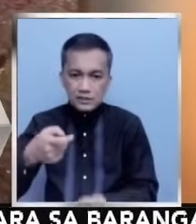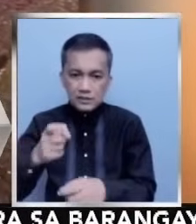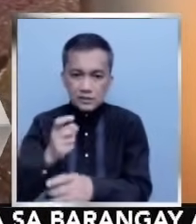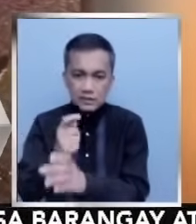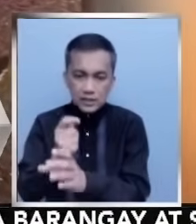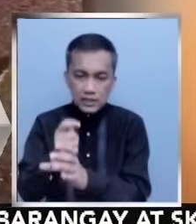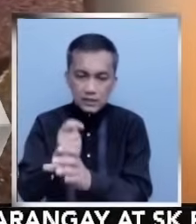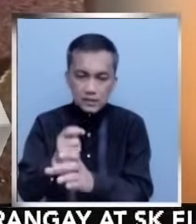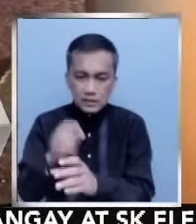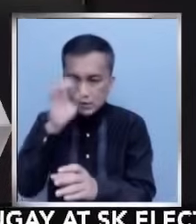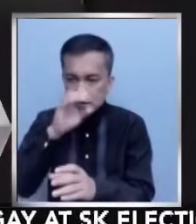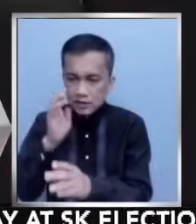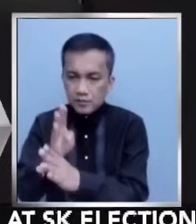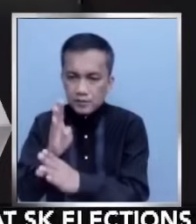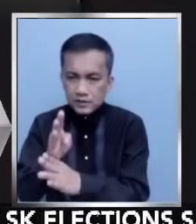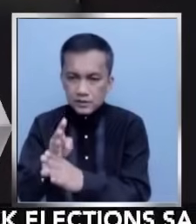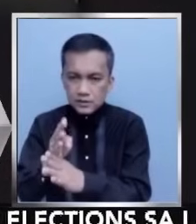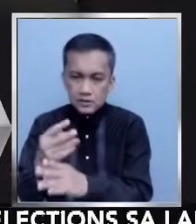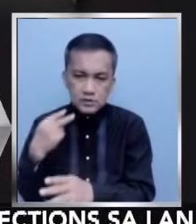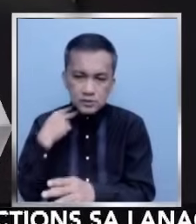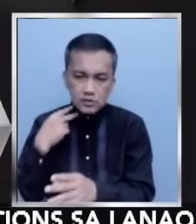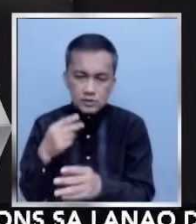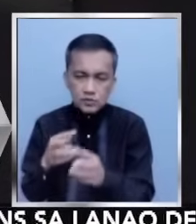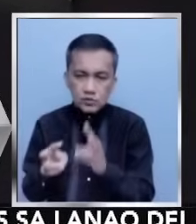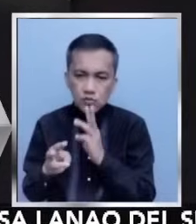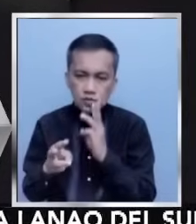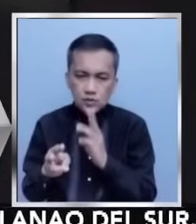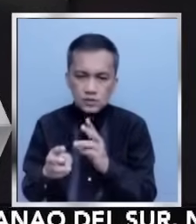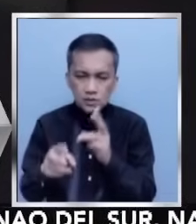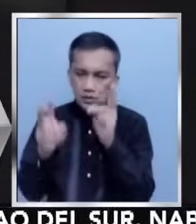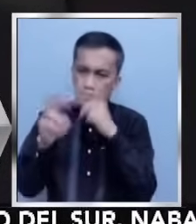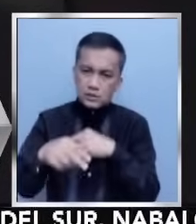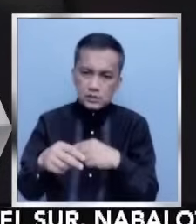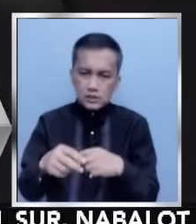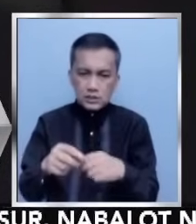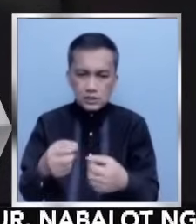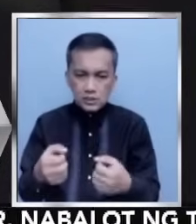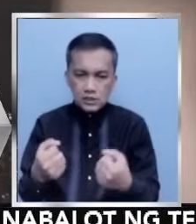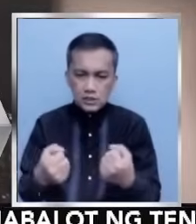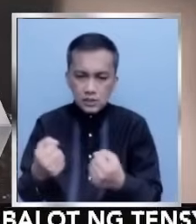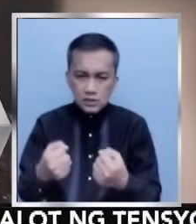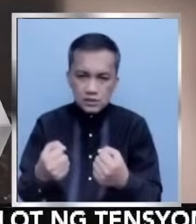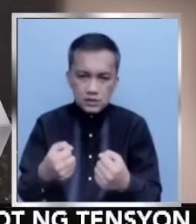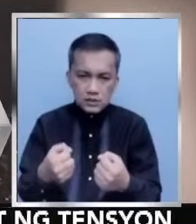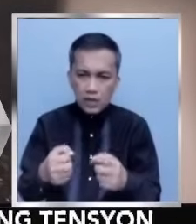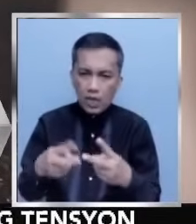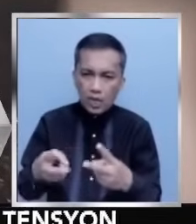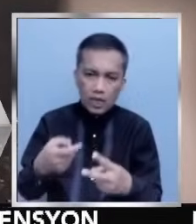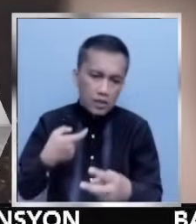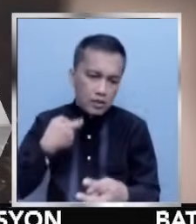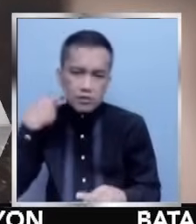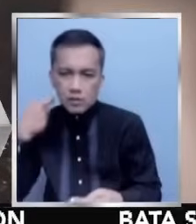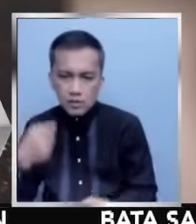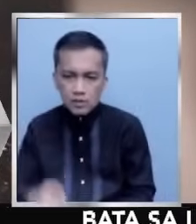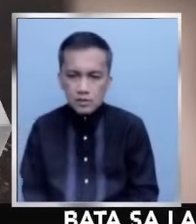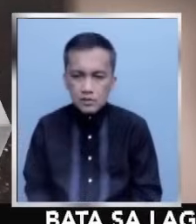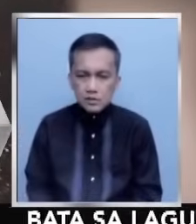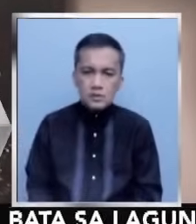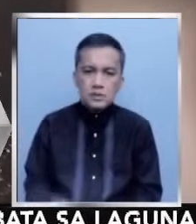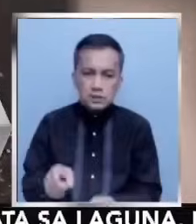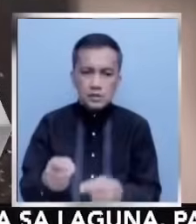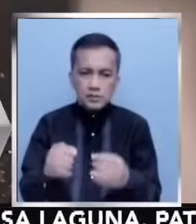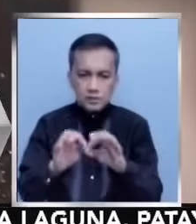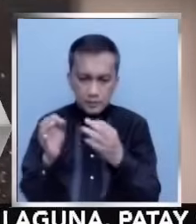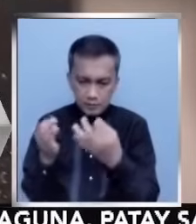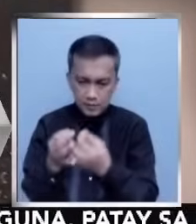bus na nabalahaw sa putik. Posibleng hindi raw nakita ng rider ang kable kaya siya sumabit. Nagkaareglo na raw ang pamilya ng biktima